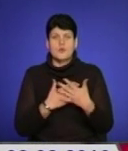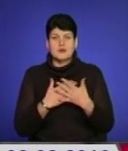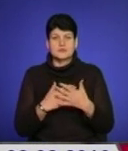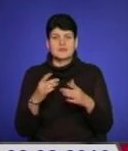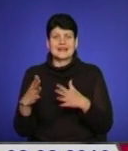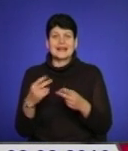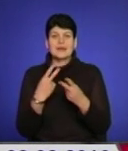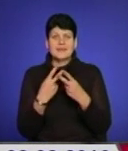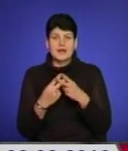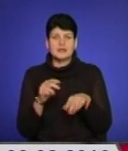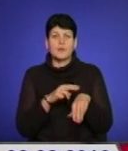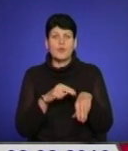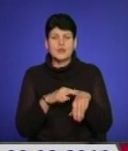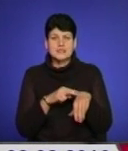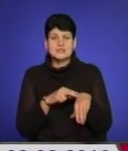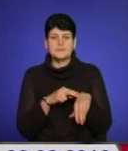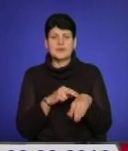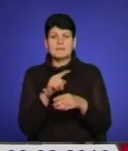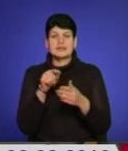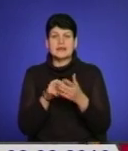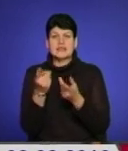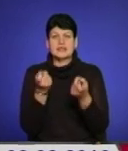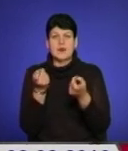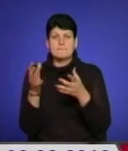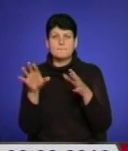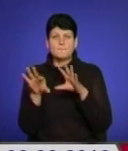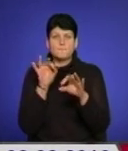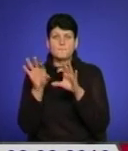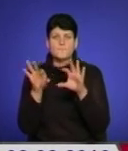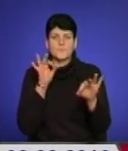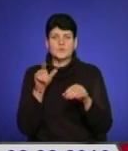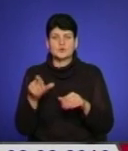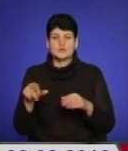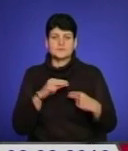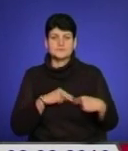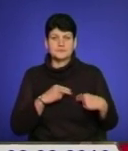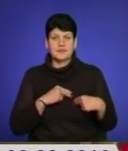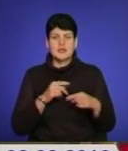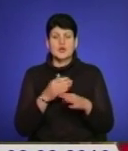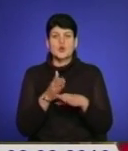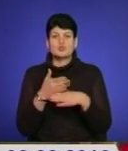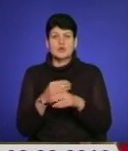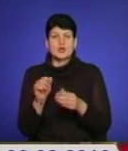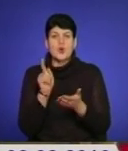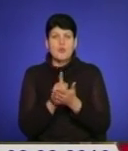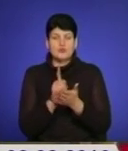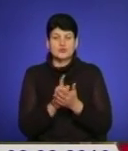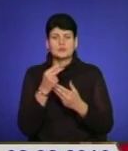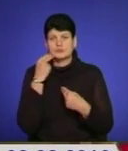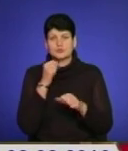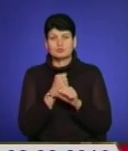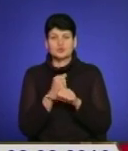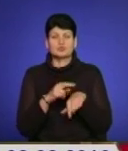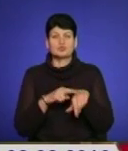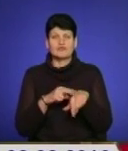кримінальна поліція, питання набору персоналу та розподіл обов'язків між правоохоронними органами. Щоб поліпшити роботу поліції у